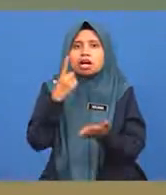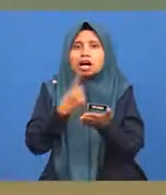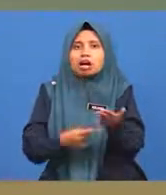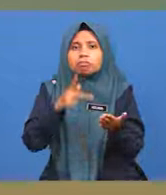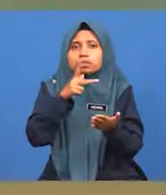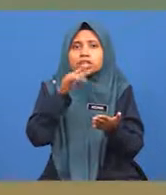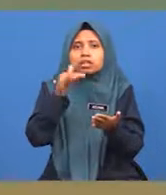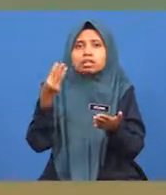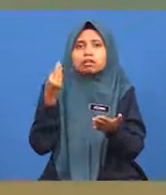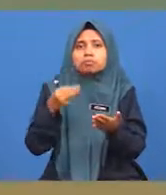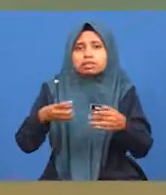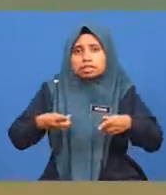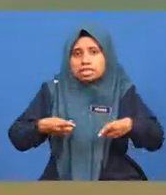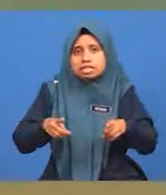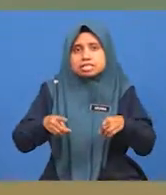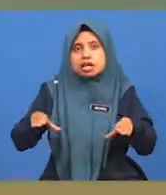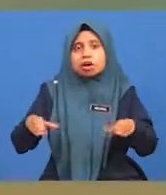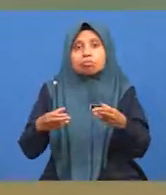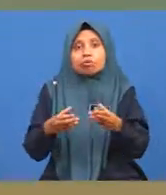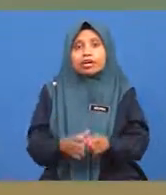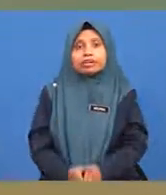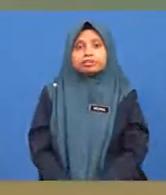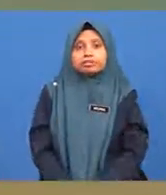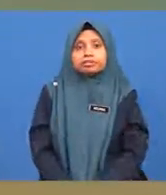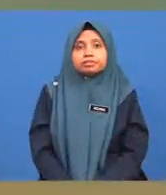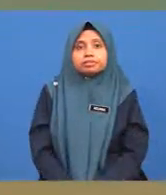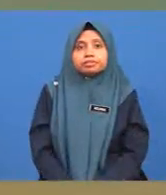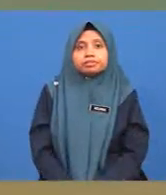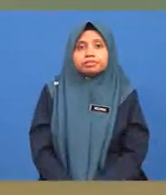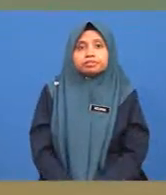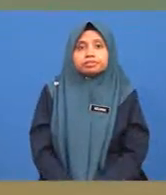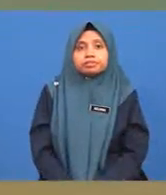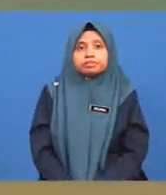Apakah yang mereka sedang lakukan?